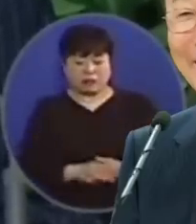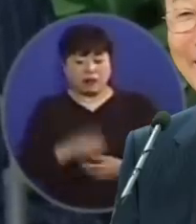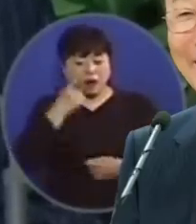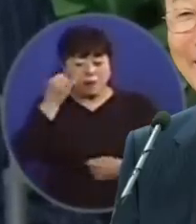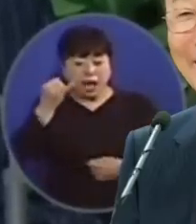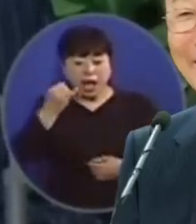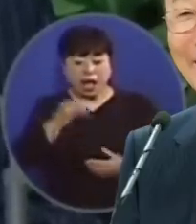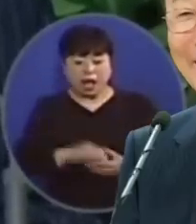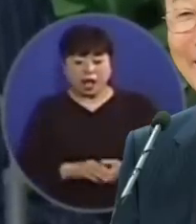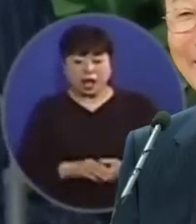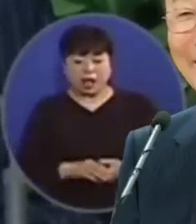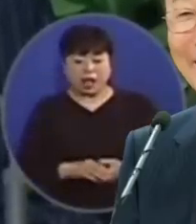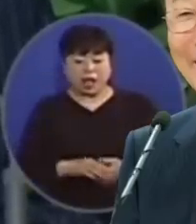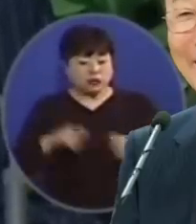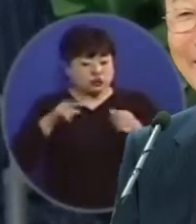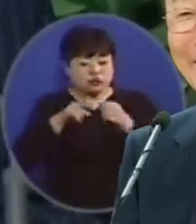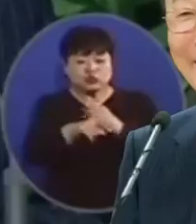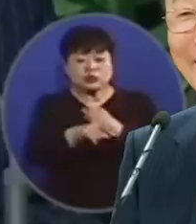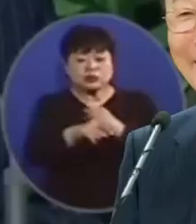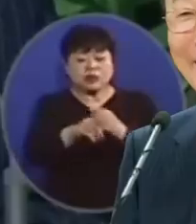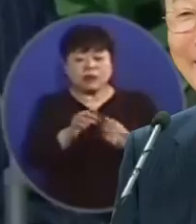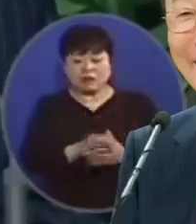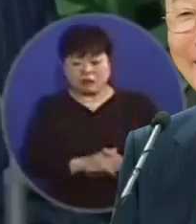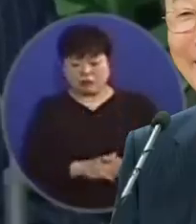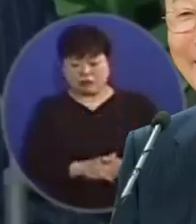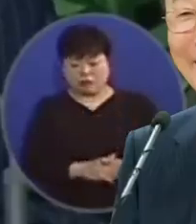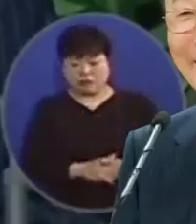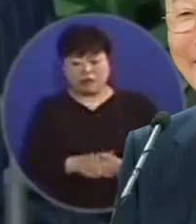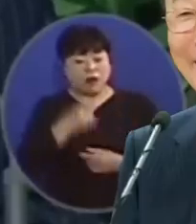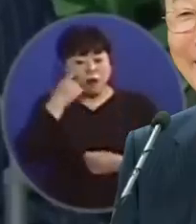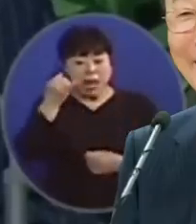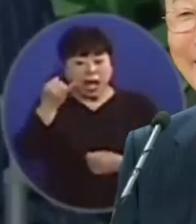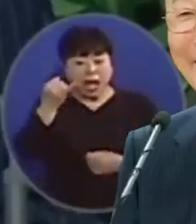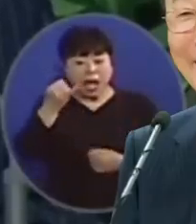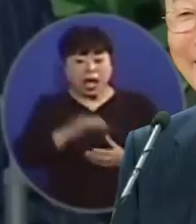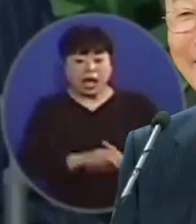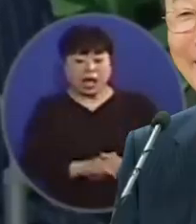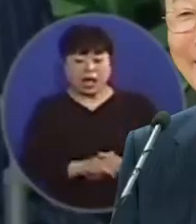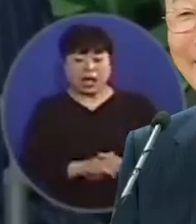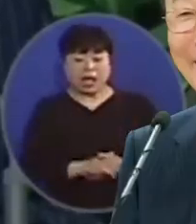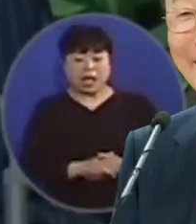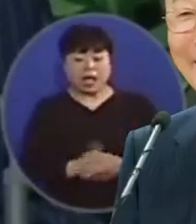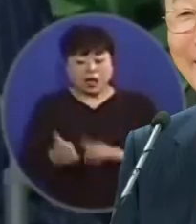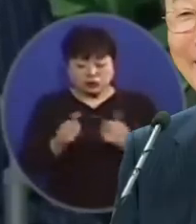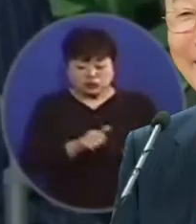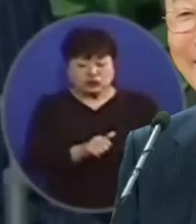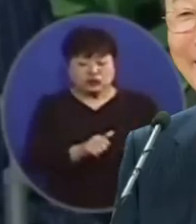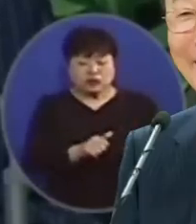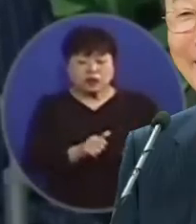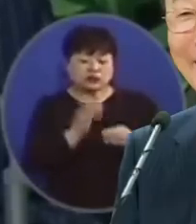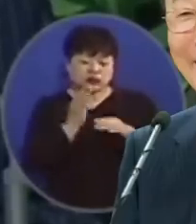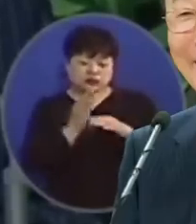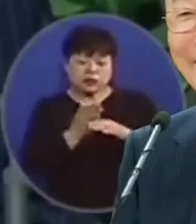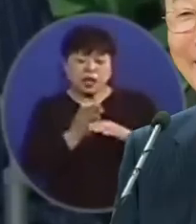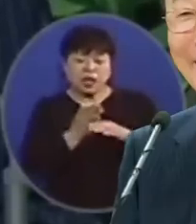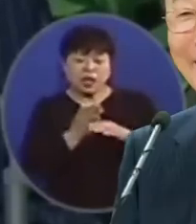어머니를 독살했어요. 어머니가 죽어가는 마당에